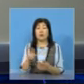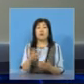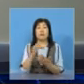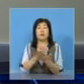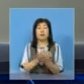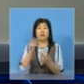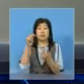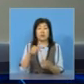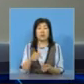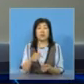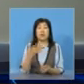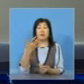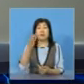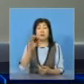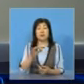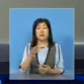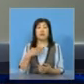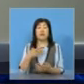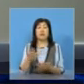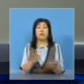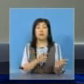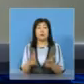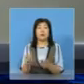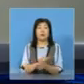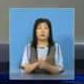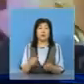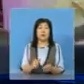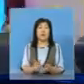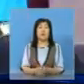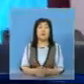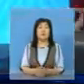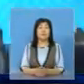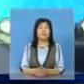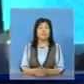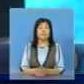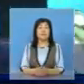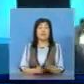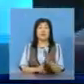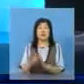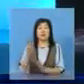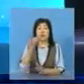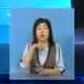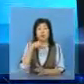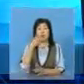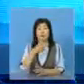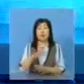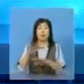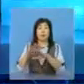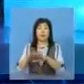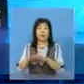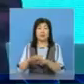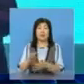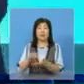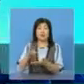бойынша 10% беріп жатқан көргенімді документтерін тапсырып, сосын соған жолықтым. Жыл басынан бері тұрғын үй құрылыс жинақ банкінің облыстық